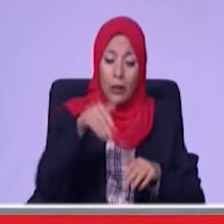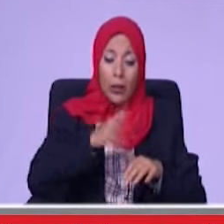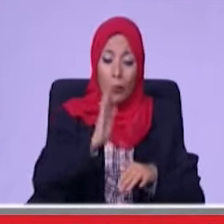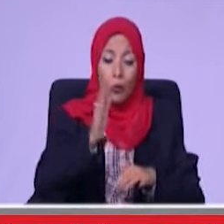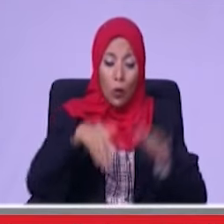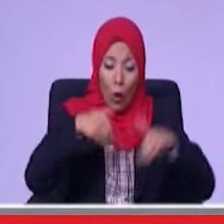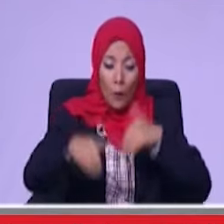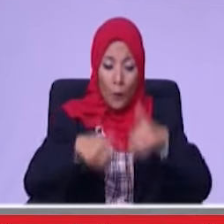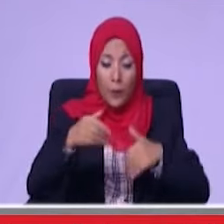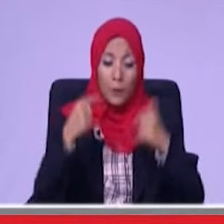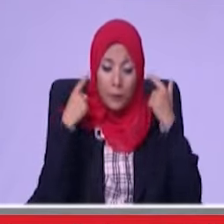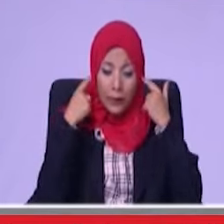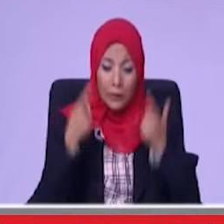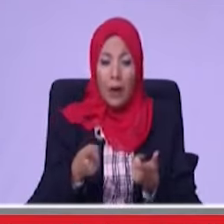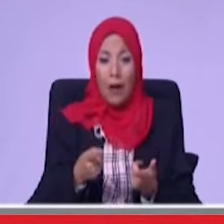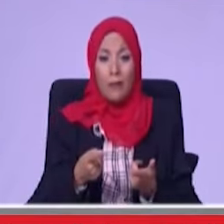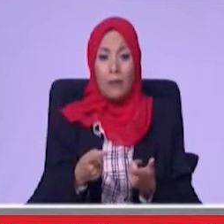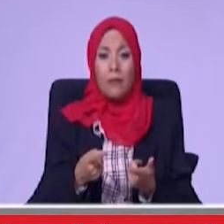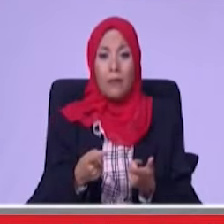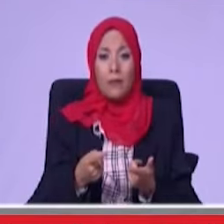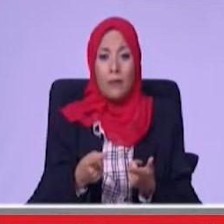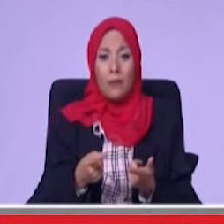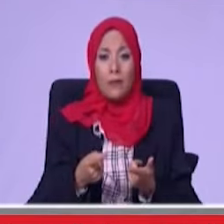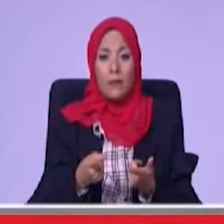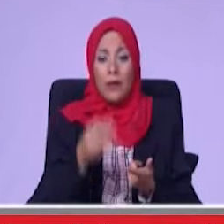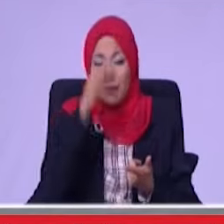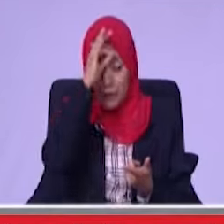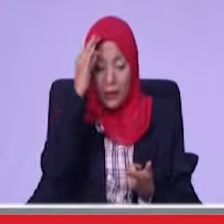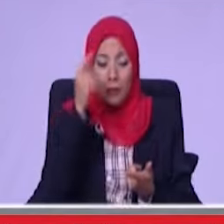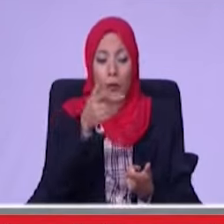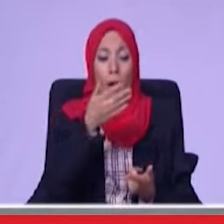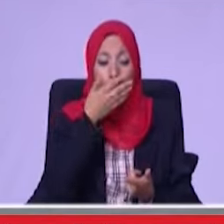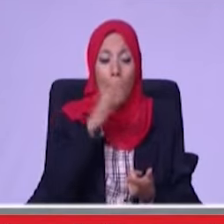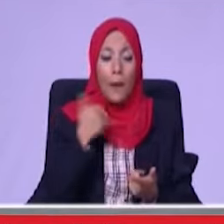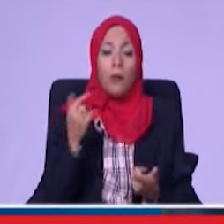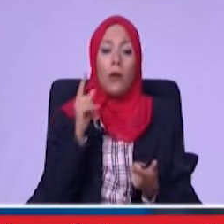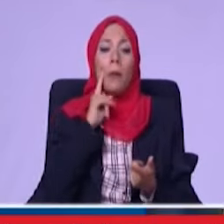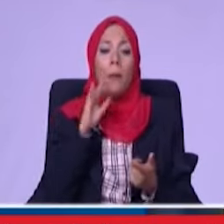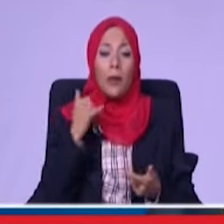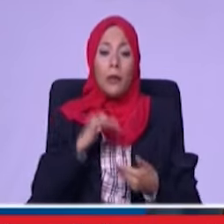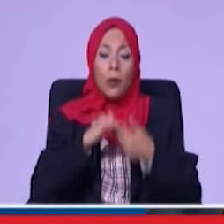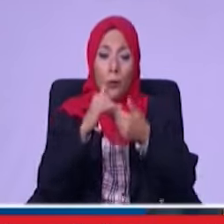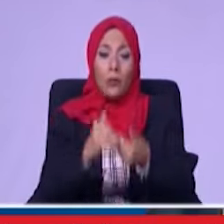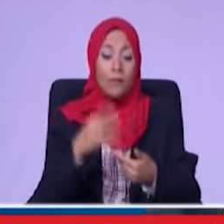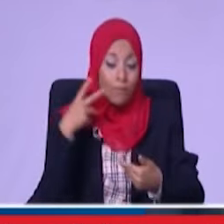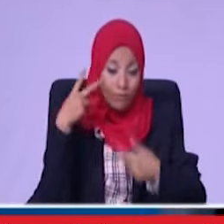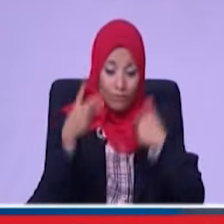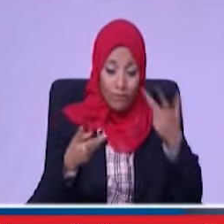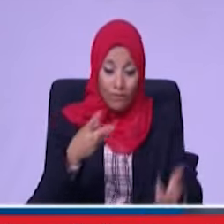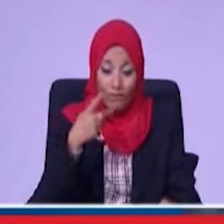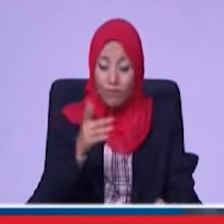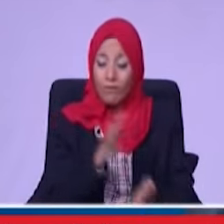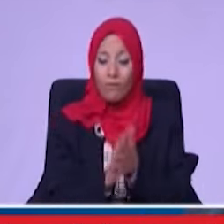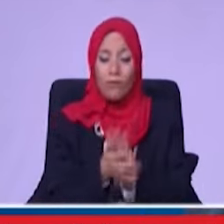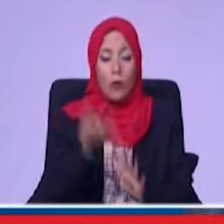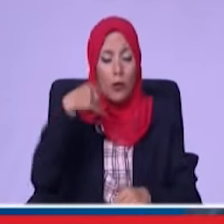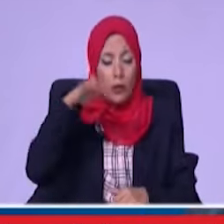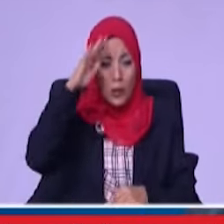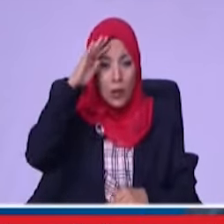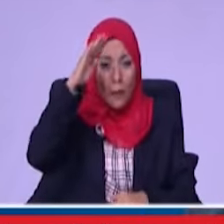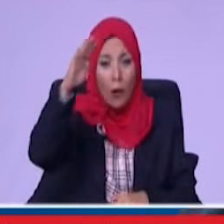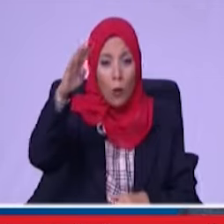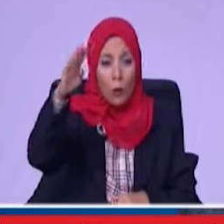الدنيا. زي الفل، لكن فيه اتصال. فيه اتصال. فيه اتصال. وعشان كده حضرتك لما بتروح المقابر، السلام عليكم أهل الديار